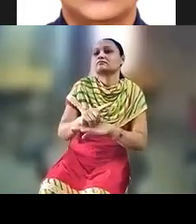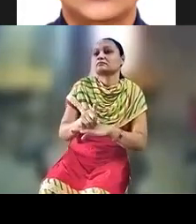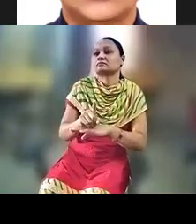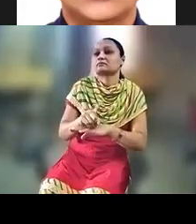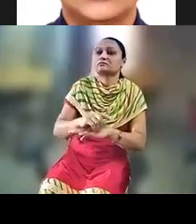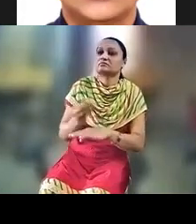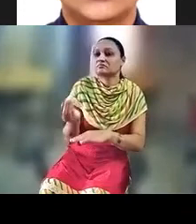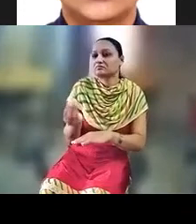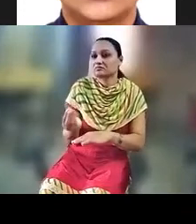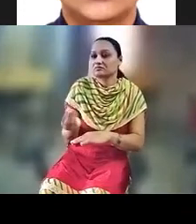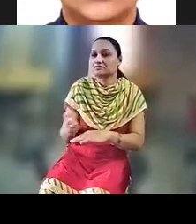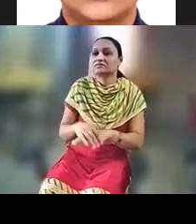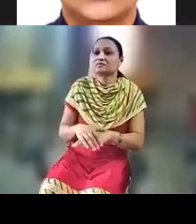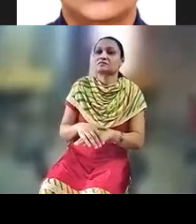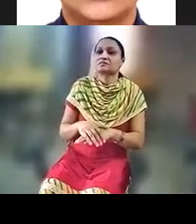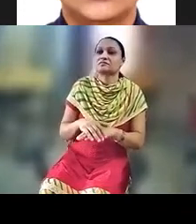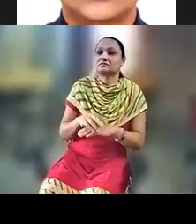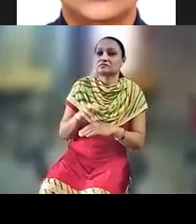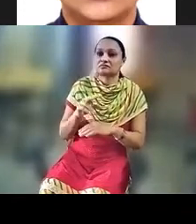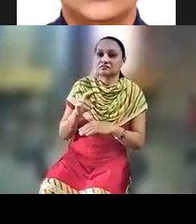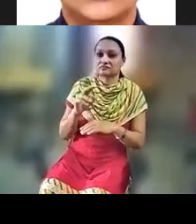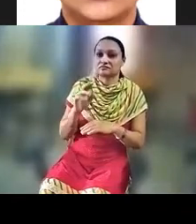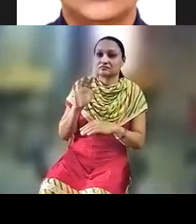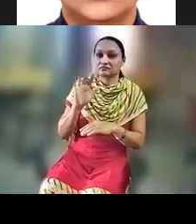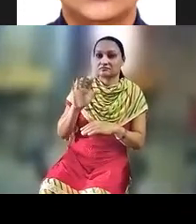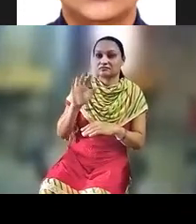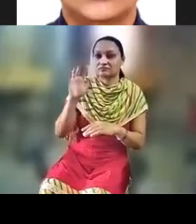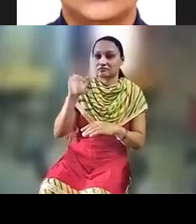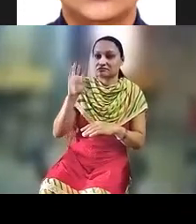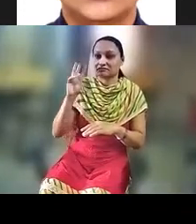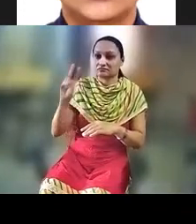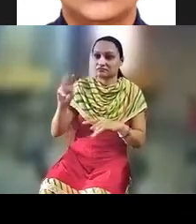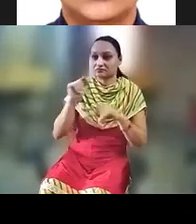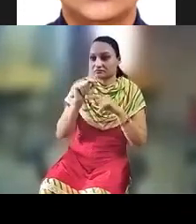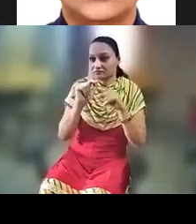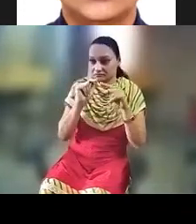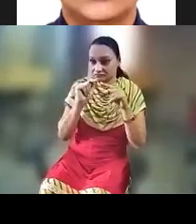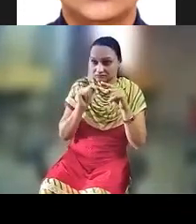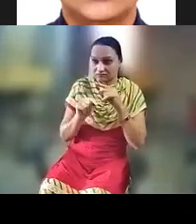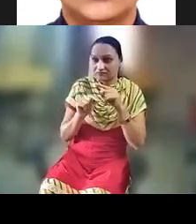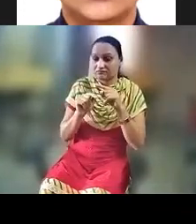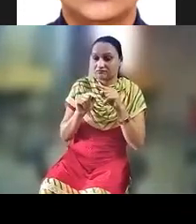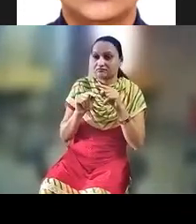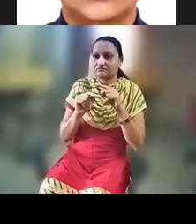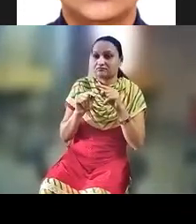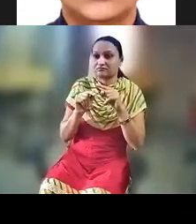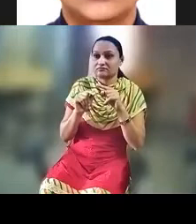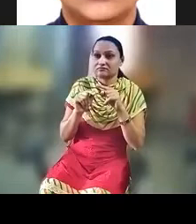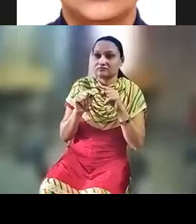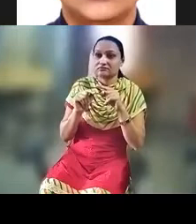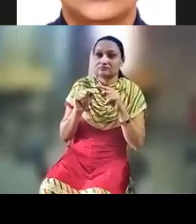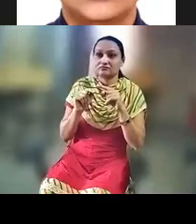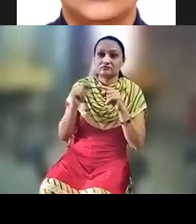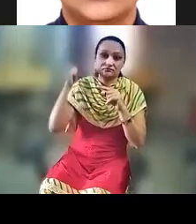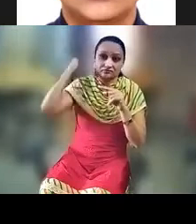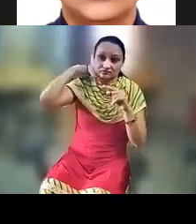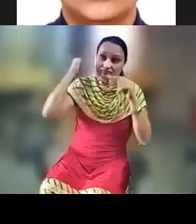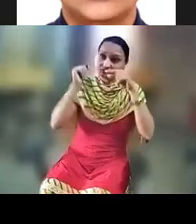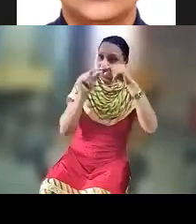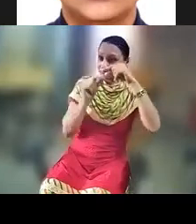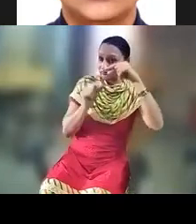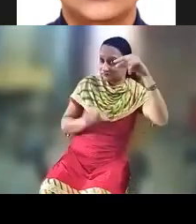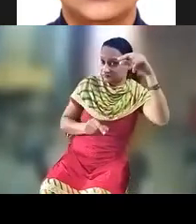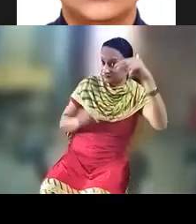है। 53% are more likely to have symptoms of acute respiratory infections. उनको